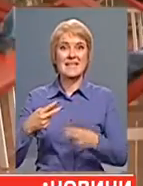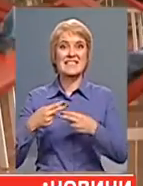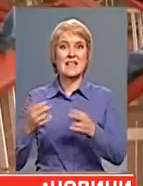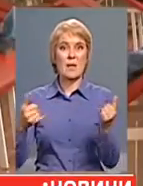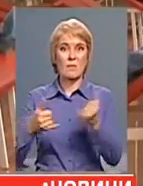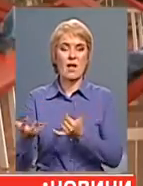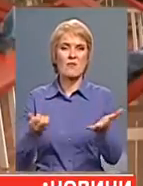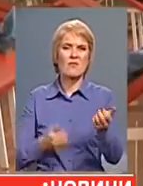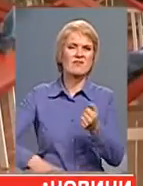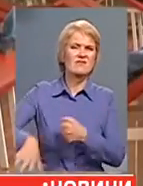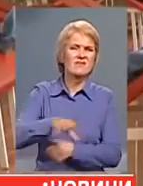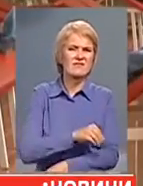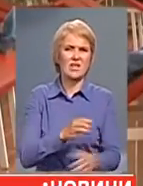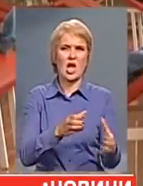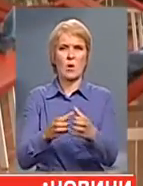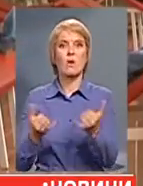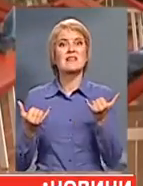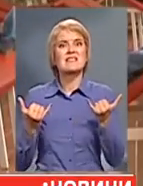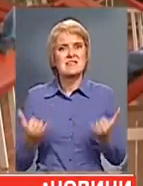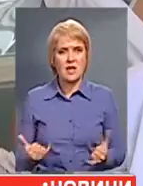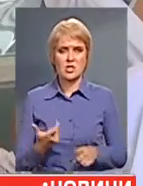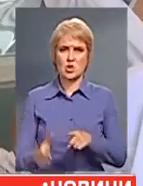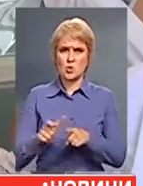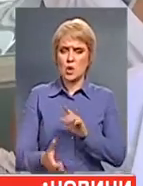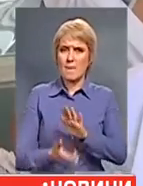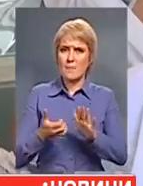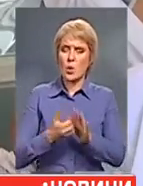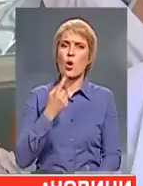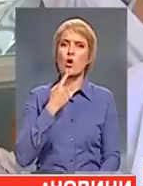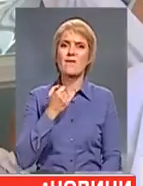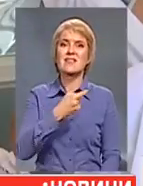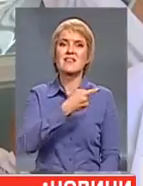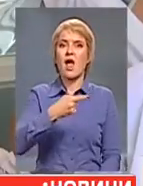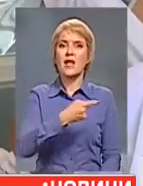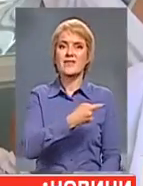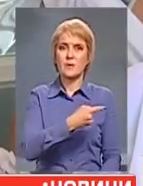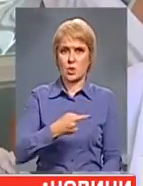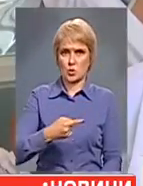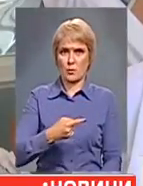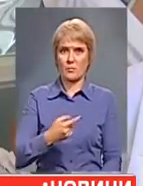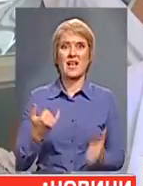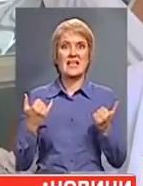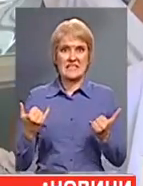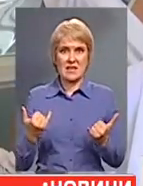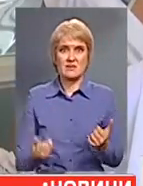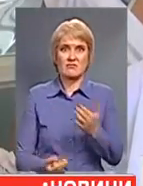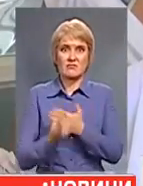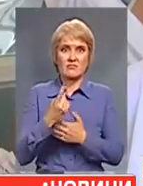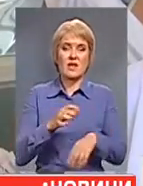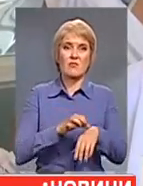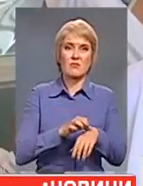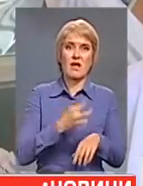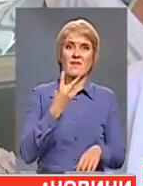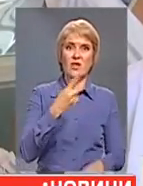від групи. Але зараз дуже бракує крові з негативним резусом. Якраз попали в нас такі больні, які іменно резус отрицательний, вторая